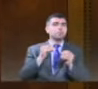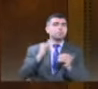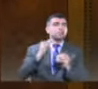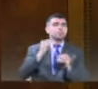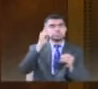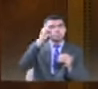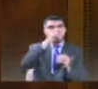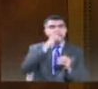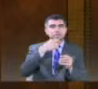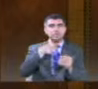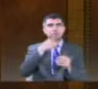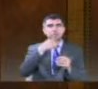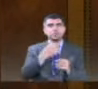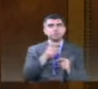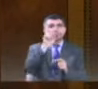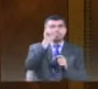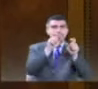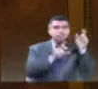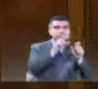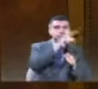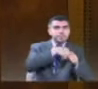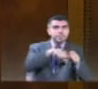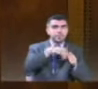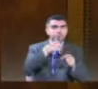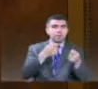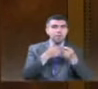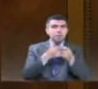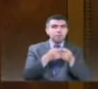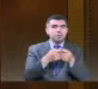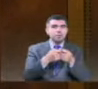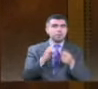من الاعتداءات التي أصبح يتعرض لها المواطنون